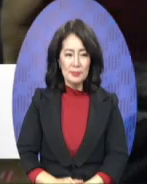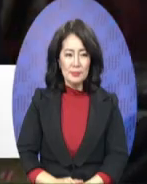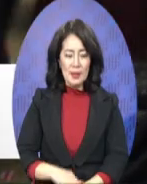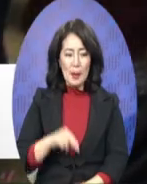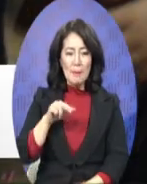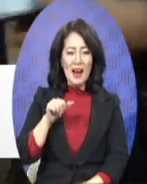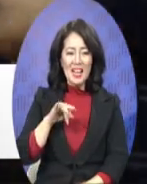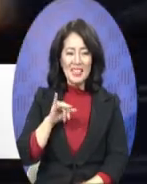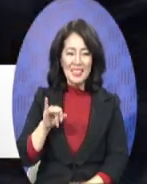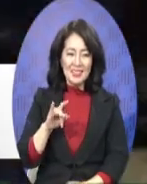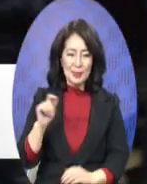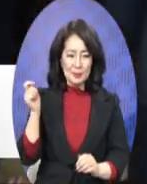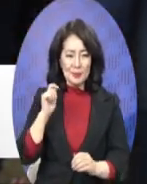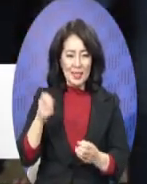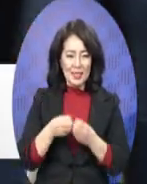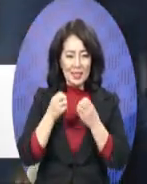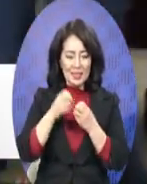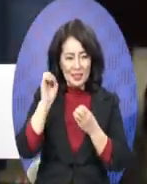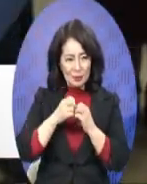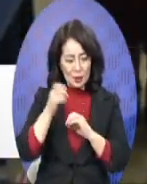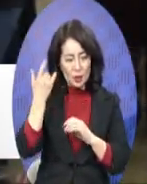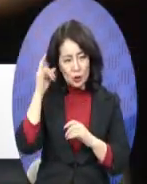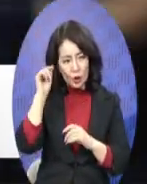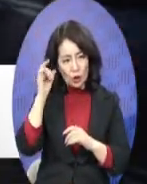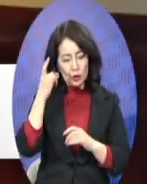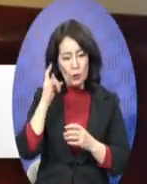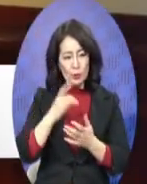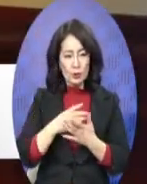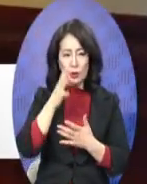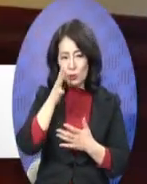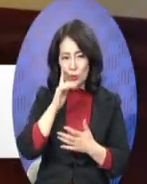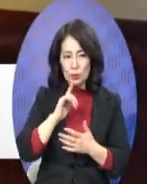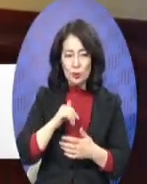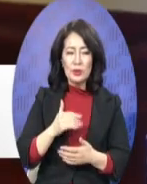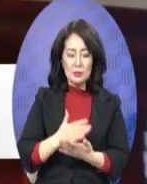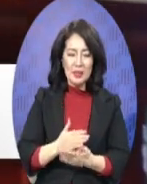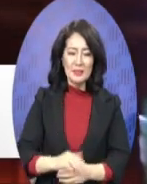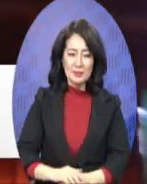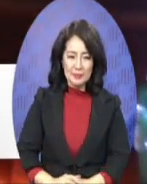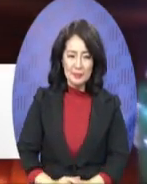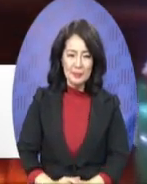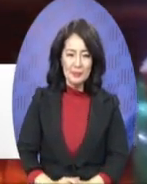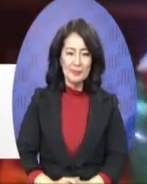парти хийж байна. Тэгээд тоглоом тоглоод тэгээд дуулдуулаад